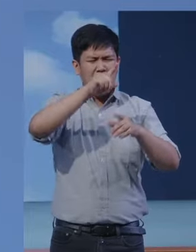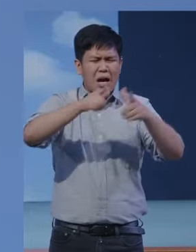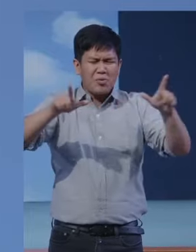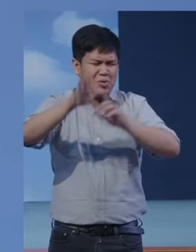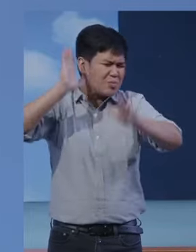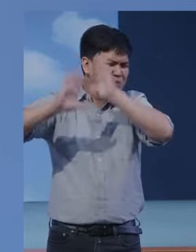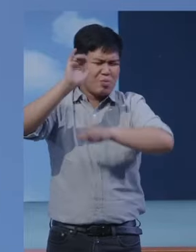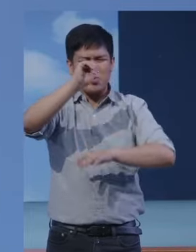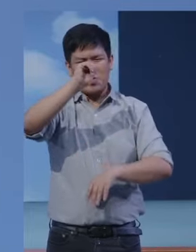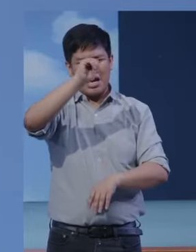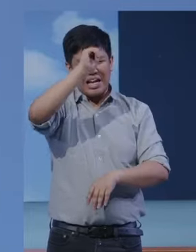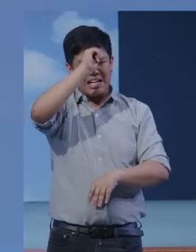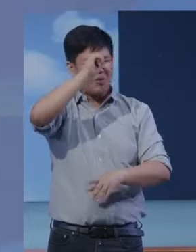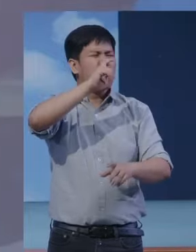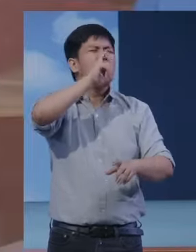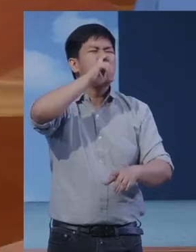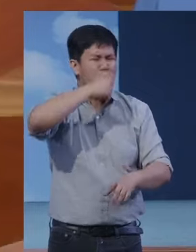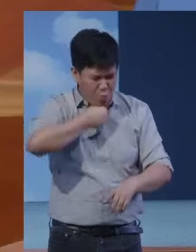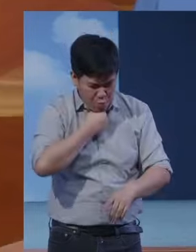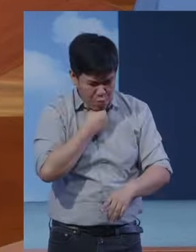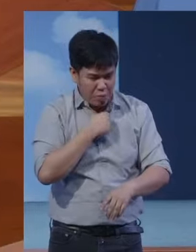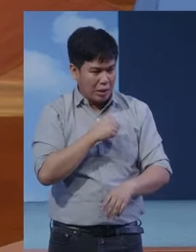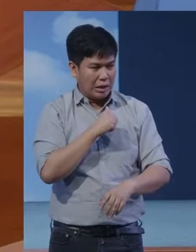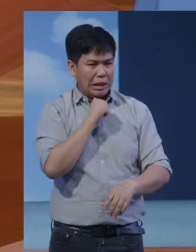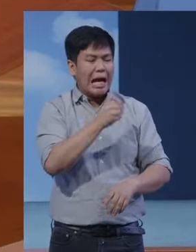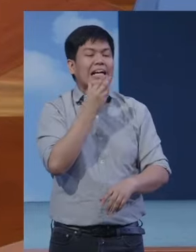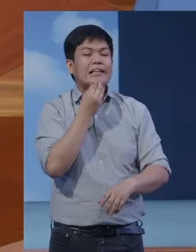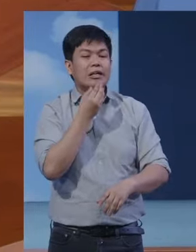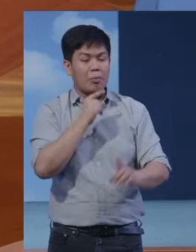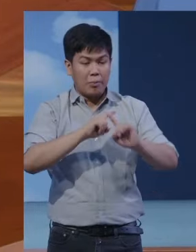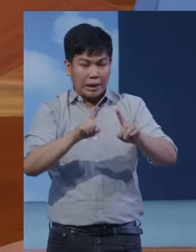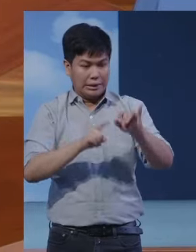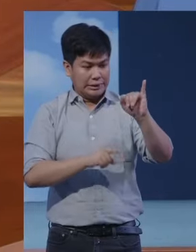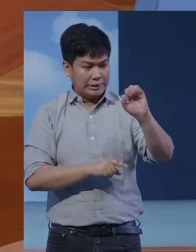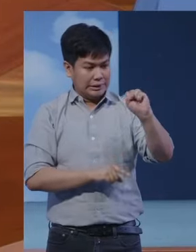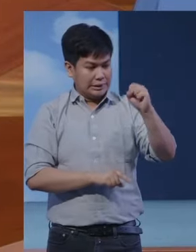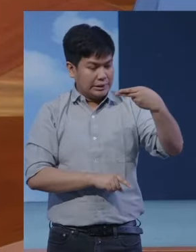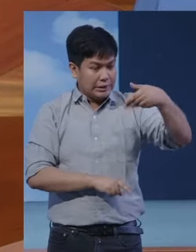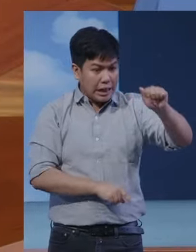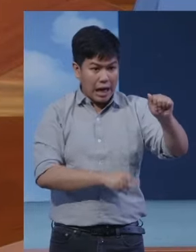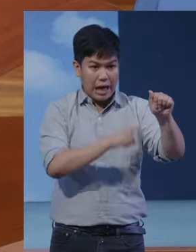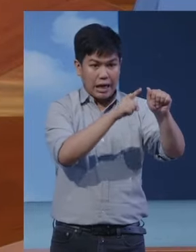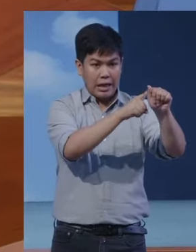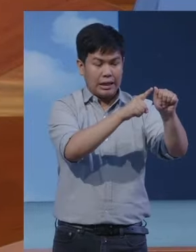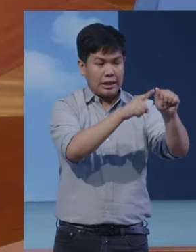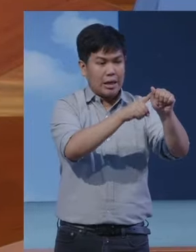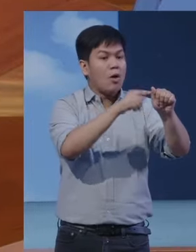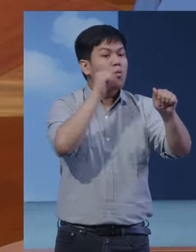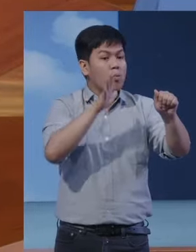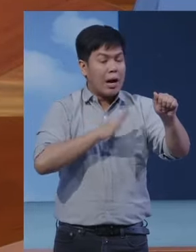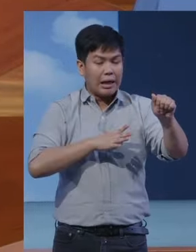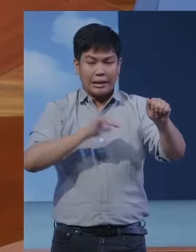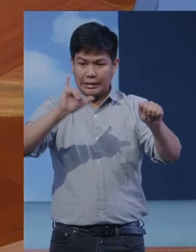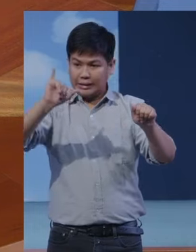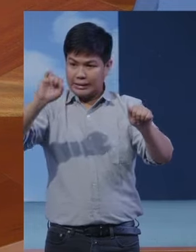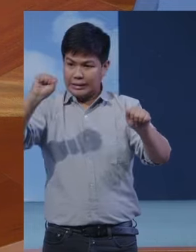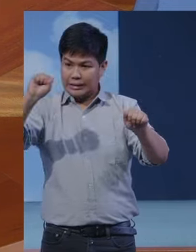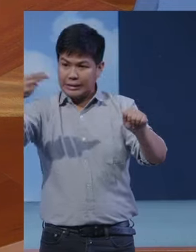Adam dito Malamang po hindi Hebrew pero Ganon din po ang naging translation engl